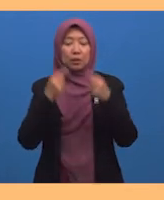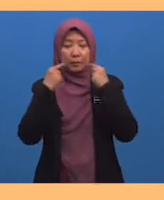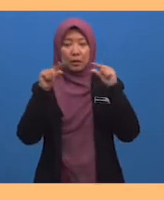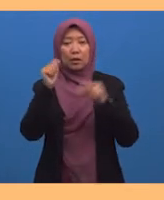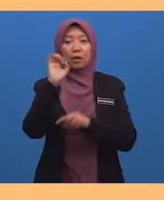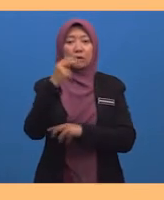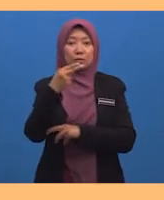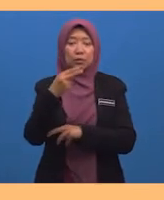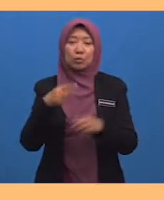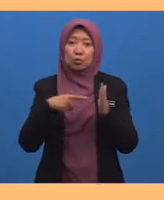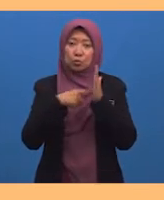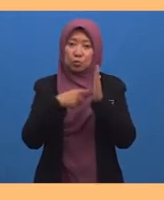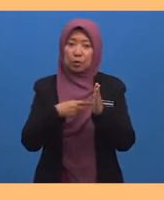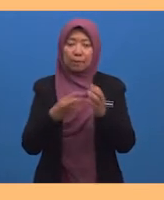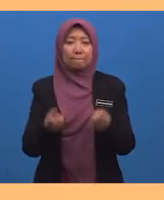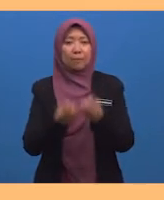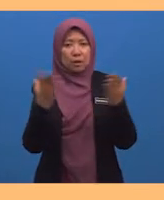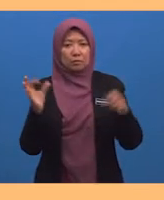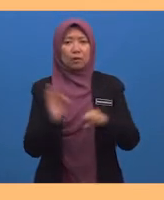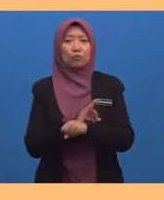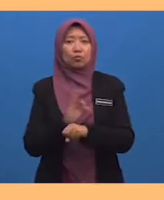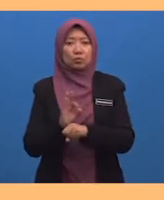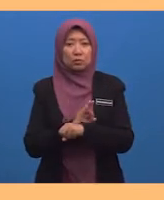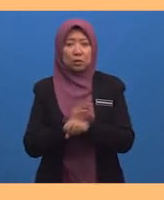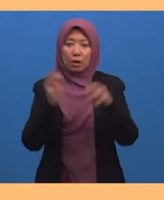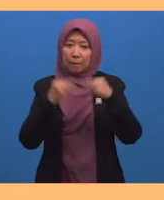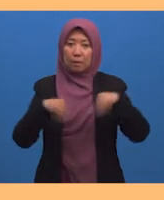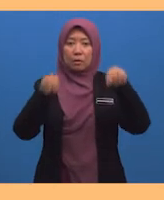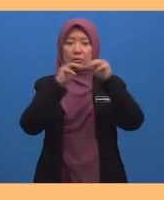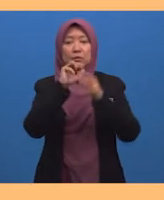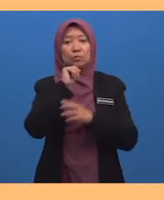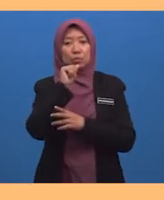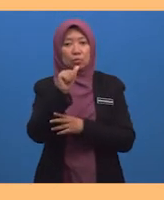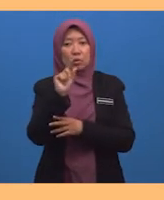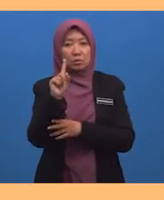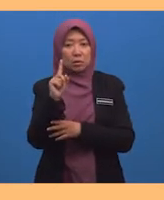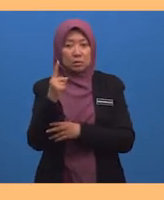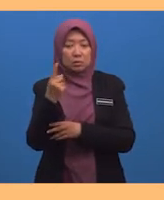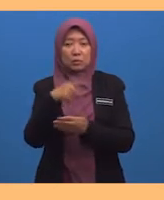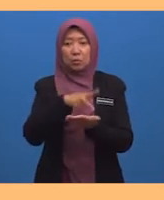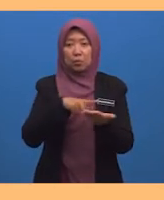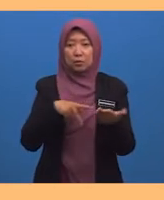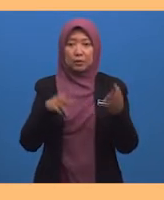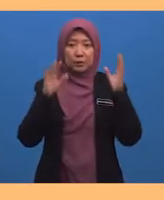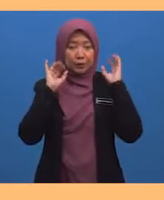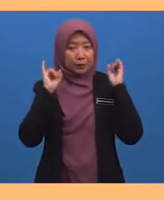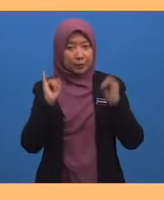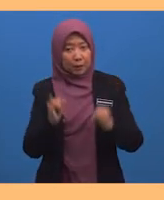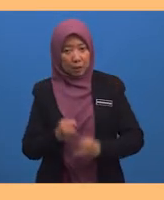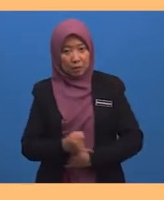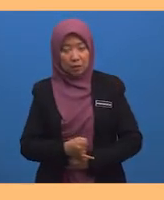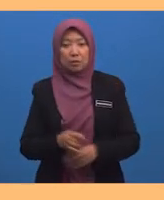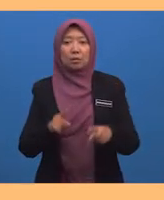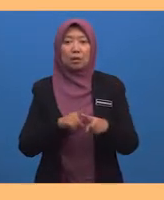menunjukkan kepelbagaian fungsi. Masjid bukan sahaja sebagai pusat ibadah tetapi